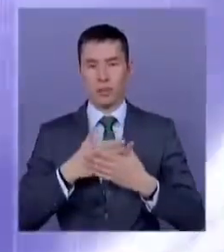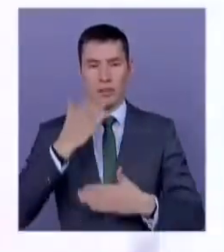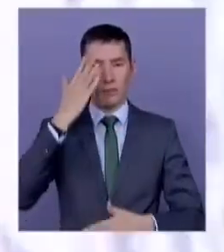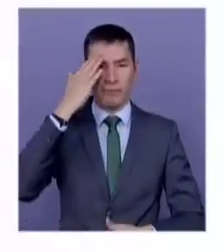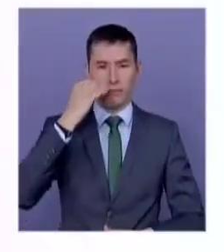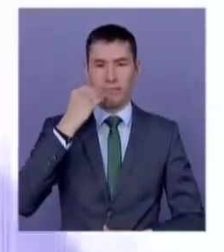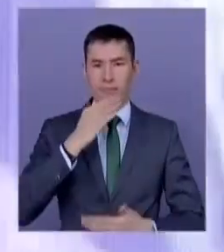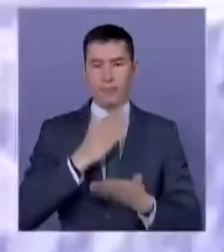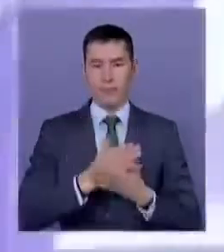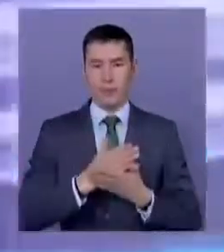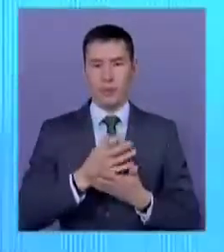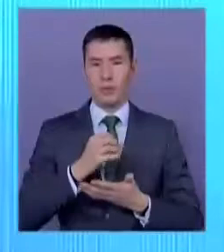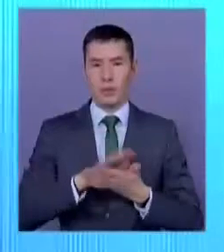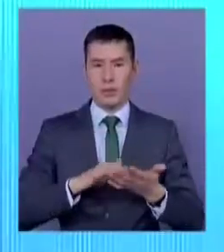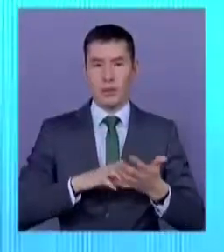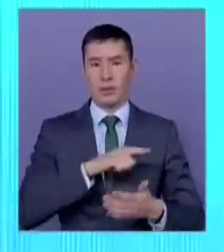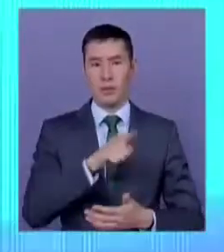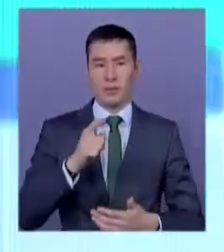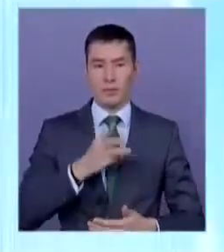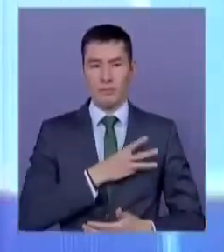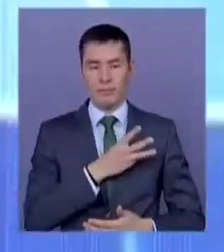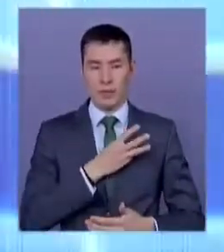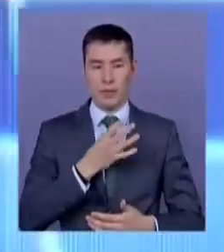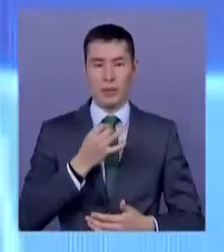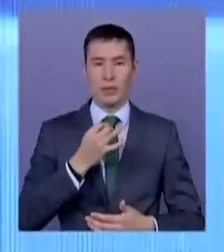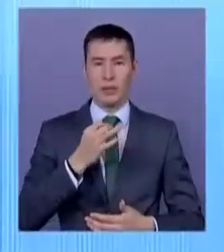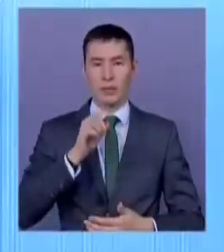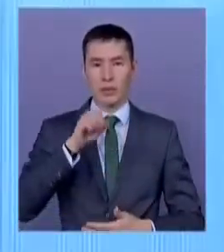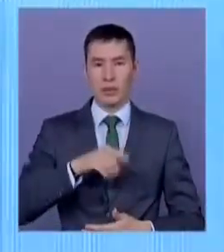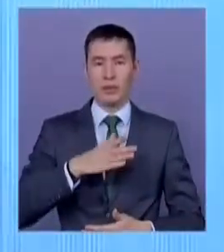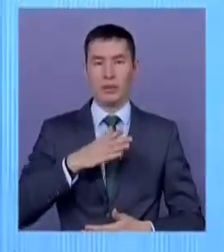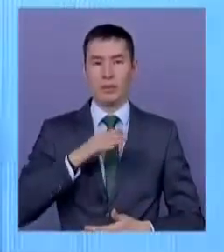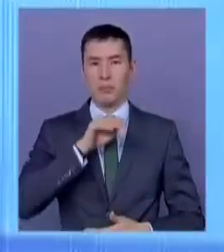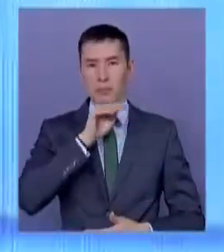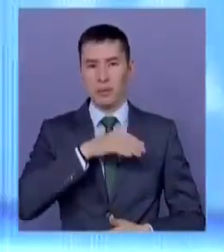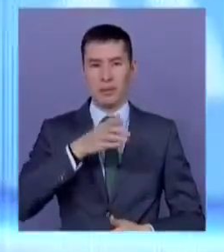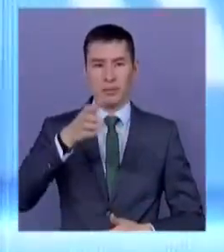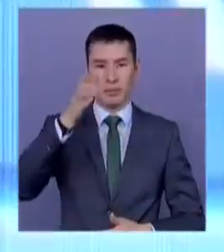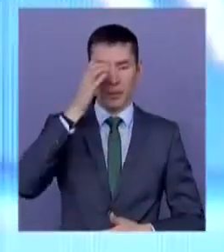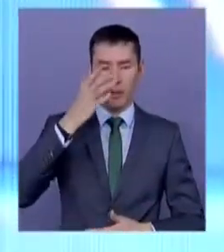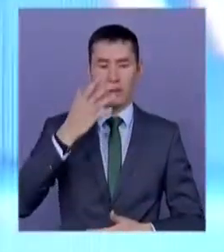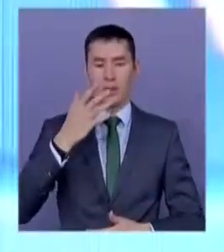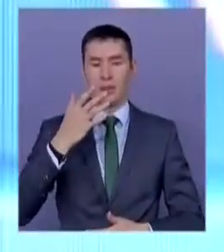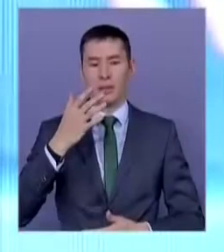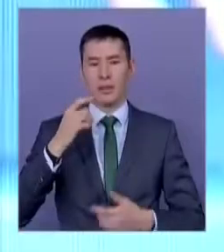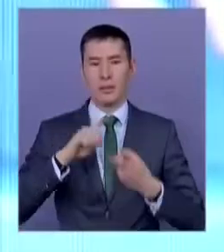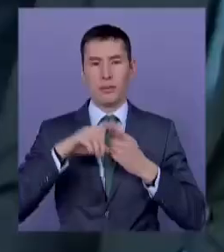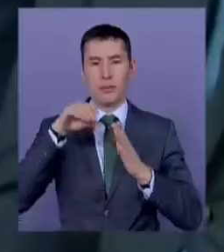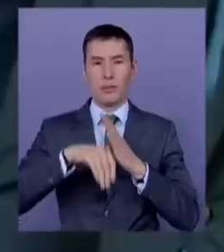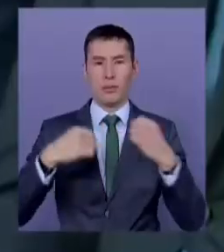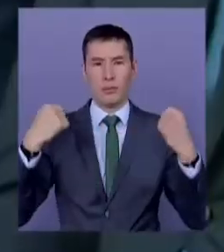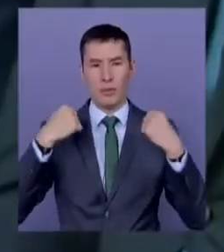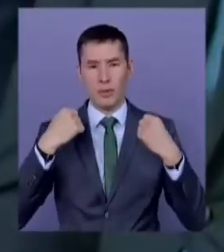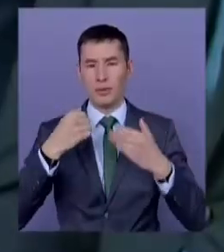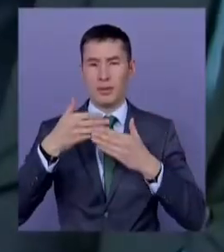еліміздің абыройын асырып жүрген ғалым, өнер, мәдениет қайраткерлері, спортшылар өсіп